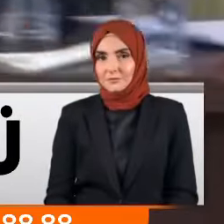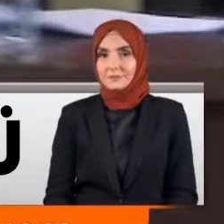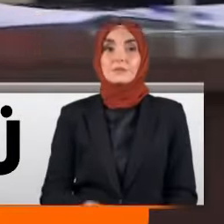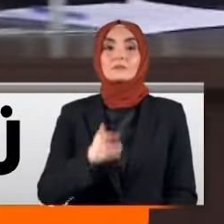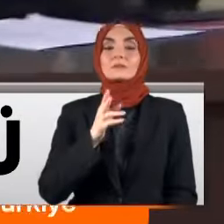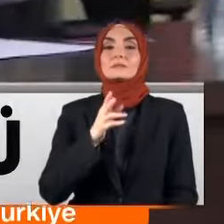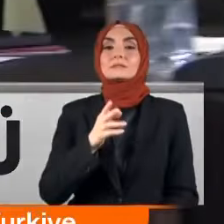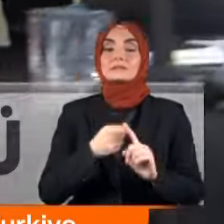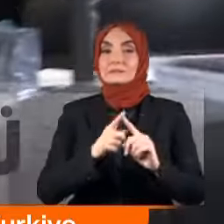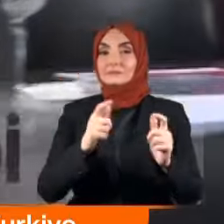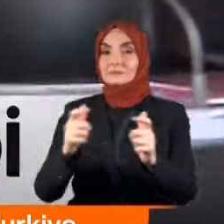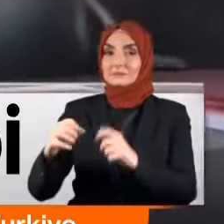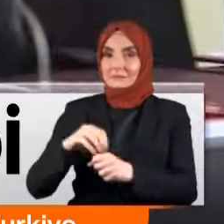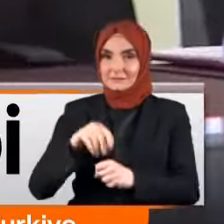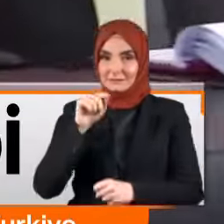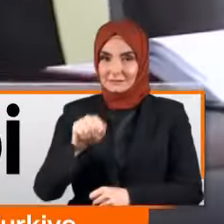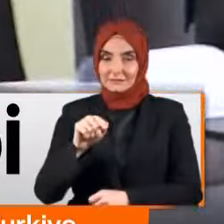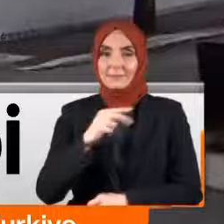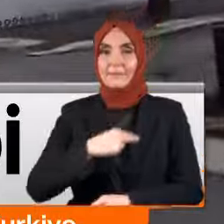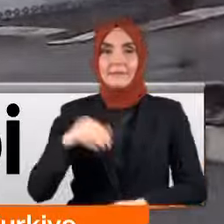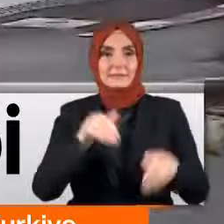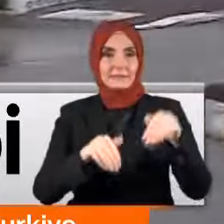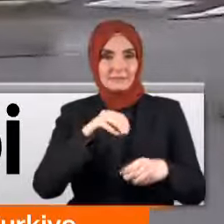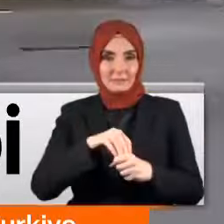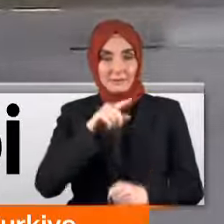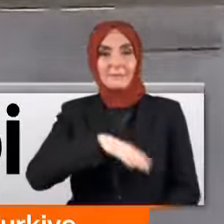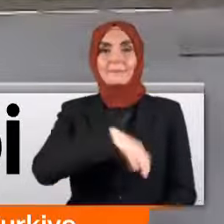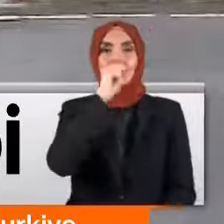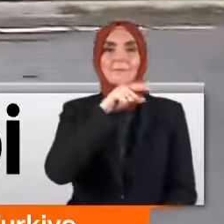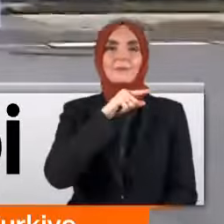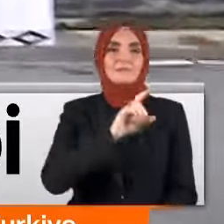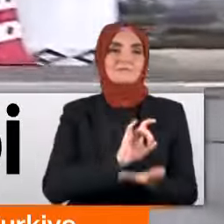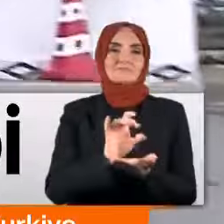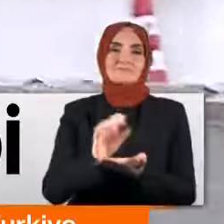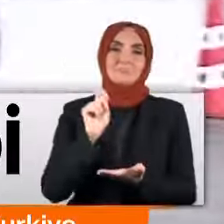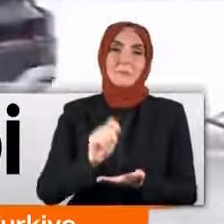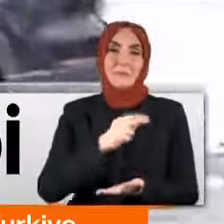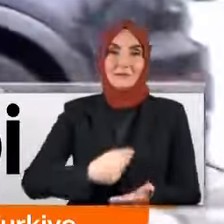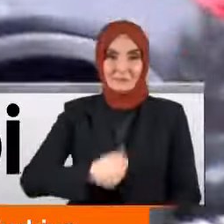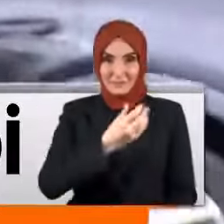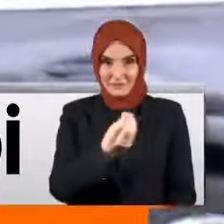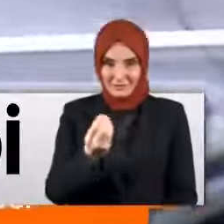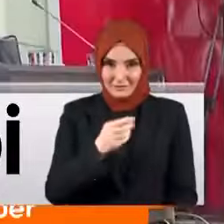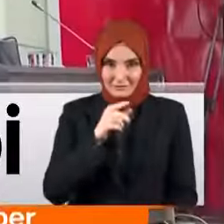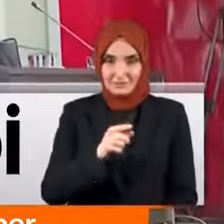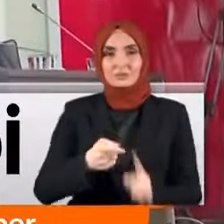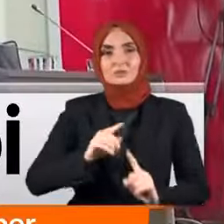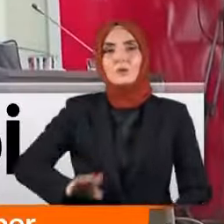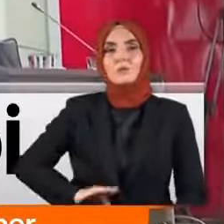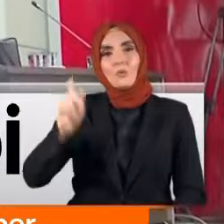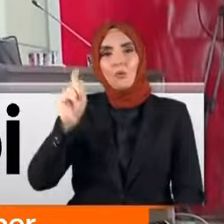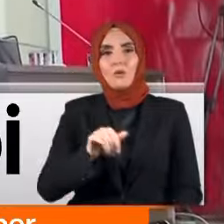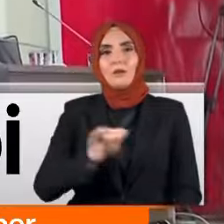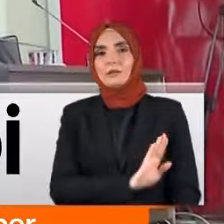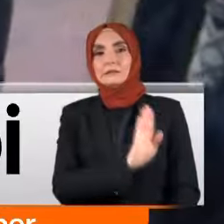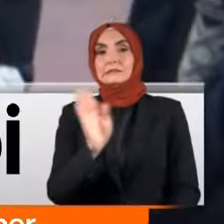yerel seçimler için genel merkez tarafından üstü çizilen belediye başkanlarının soluğu Kılıçdaroğlu'nun yanında aldığı konuşuluyor. Hatta